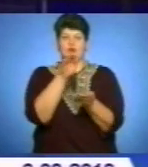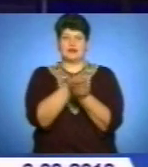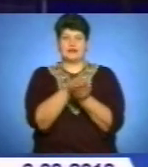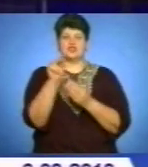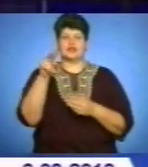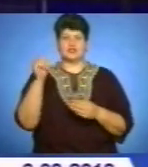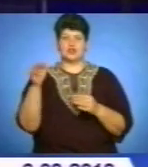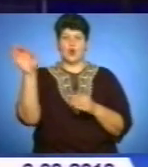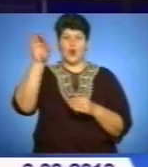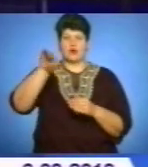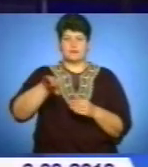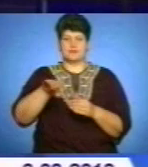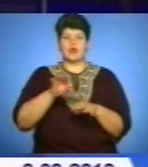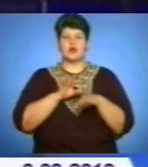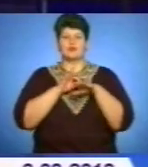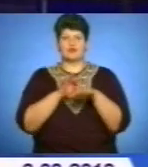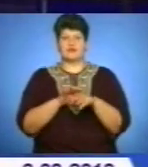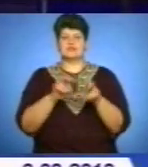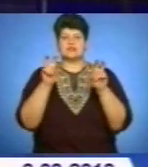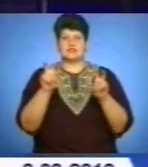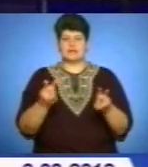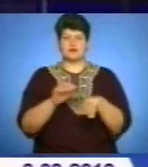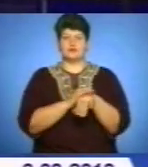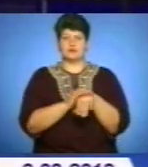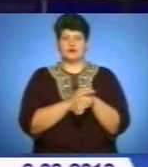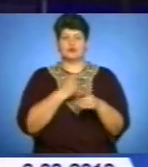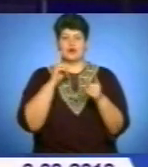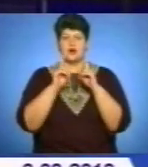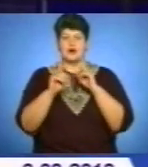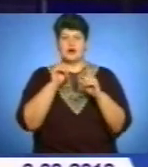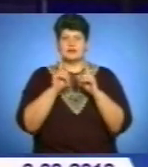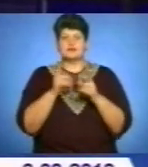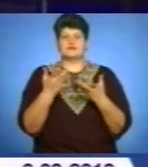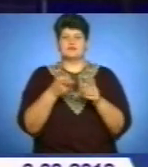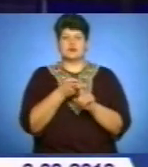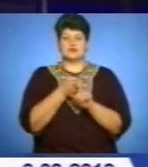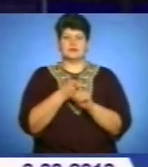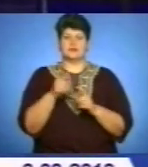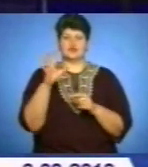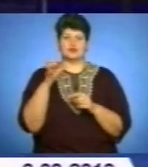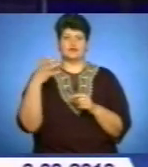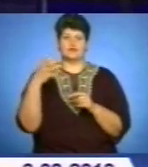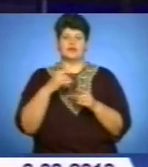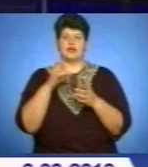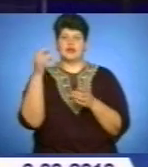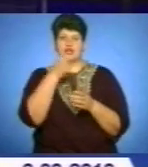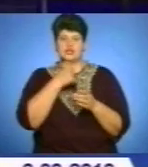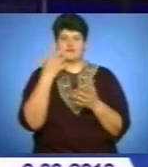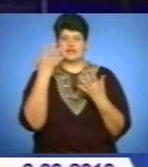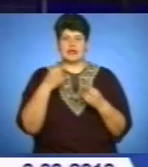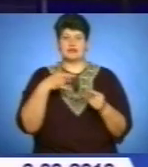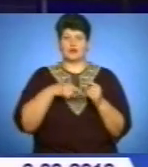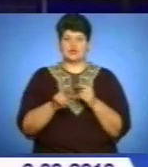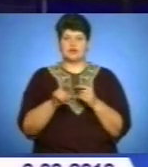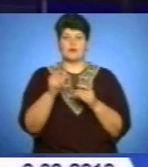горі. Провів засідання громадської гуманітарної ради, присвячене підготовці відзначення 200-річчя від дня народження поета, і